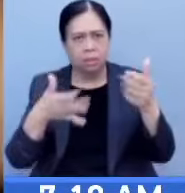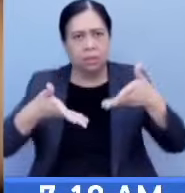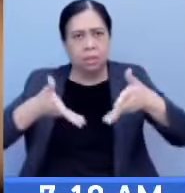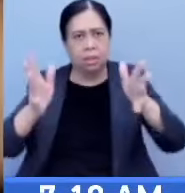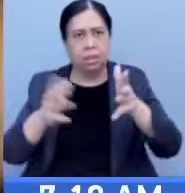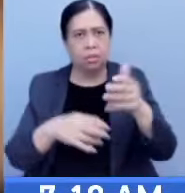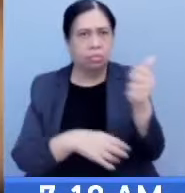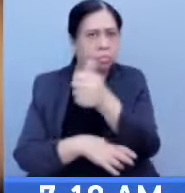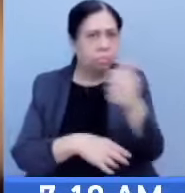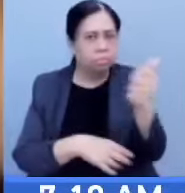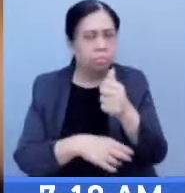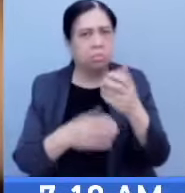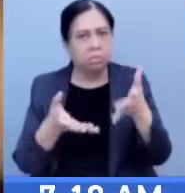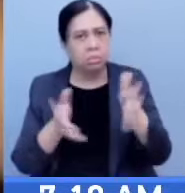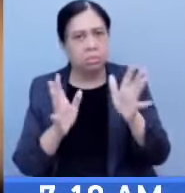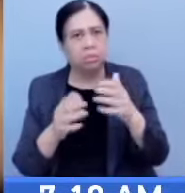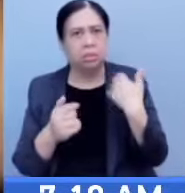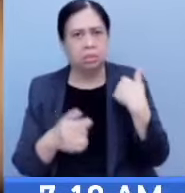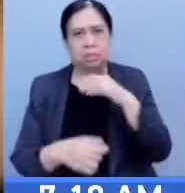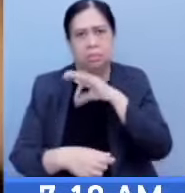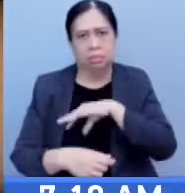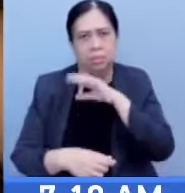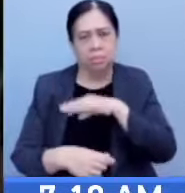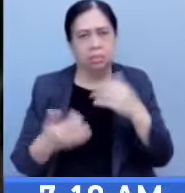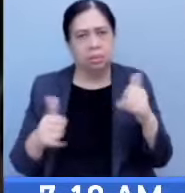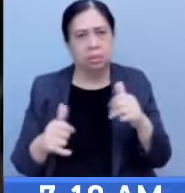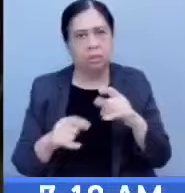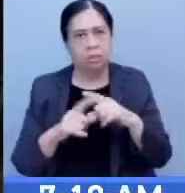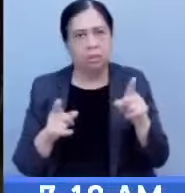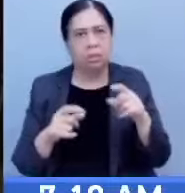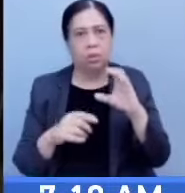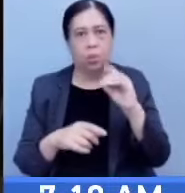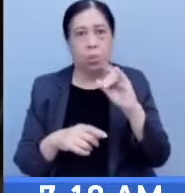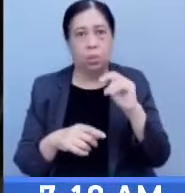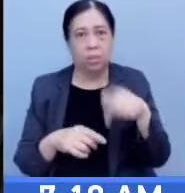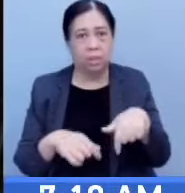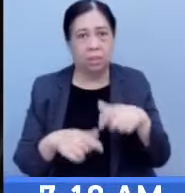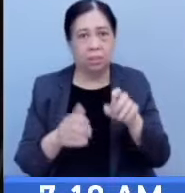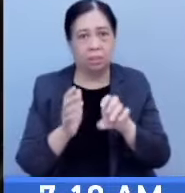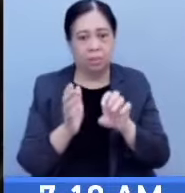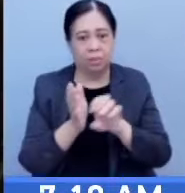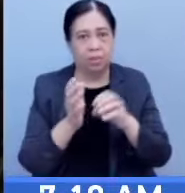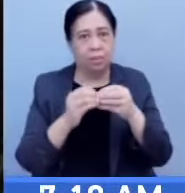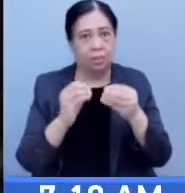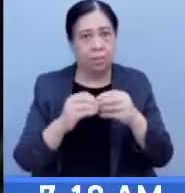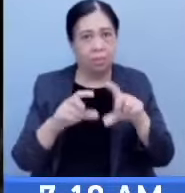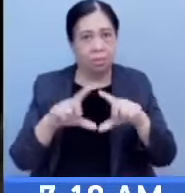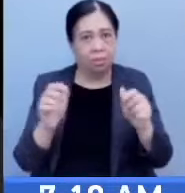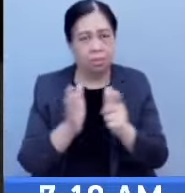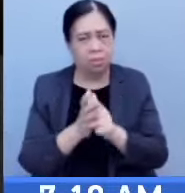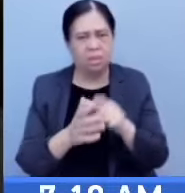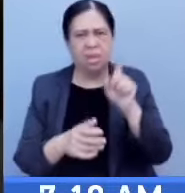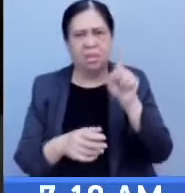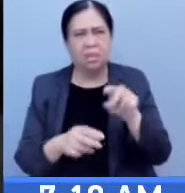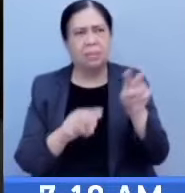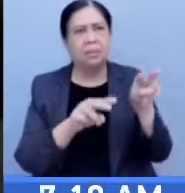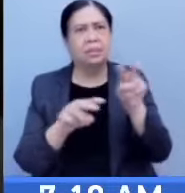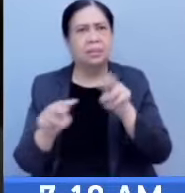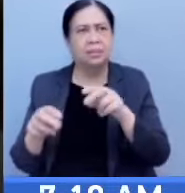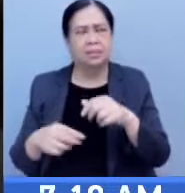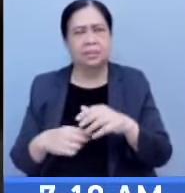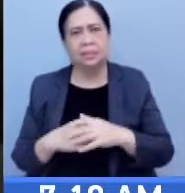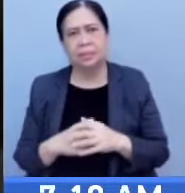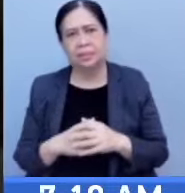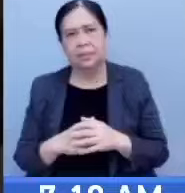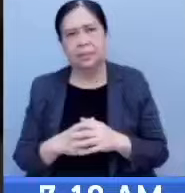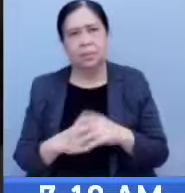May makita pa ho ko niyan pag nasa coding ako. Dapat pagtuunan nila ng pansin yung mga nagpapalit ng